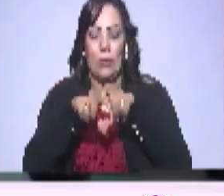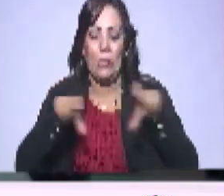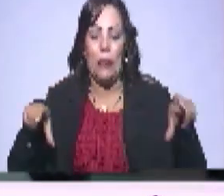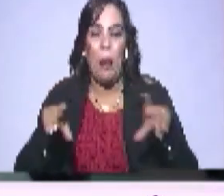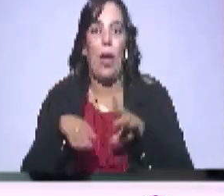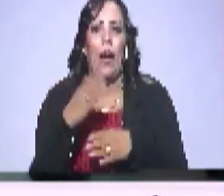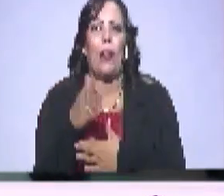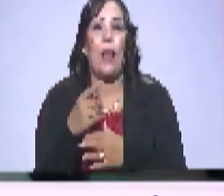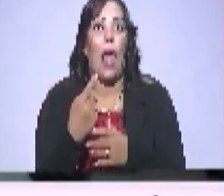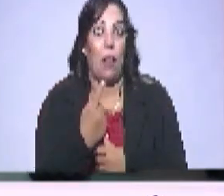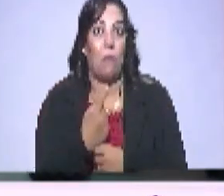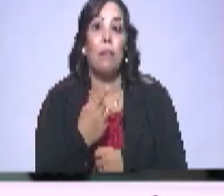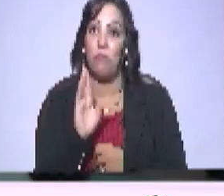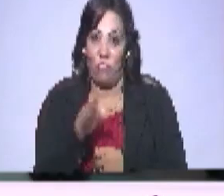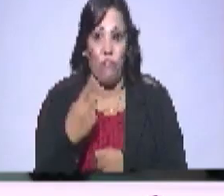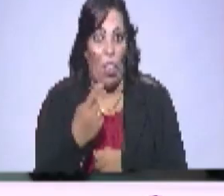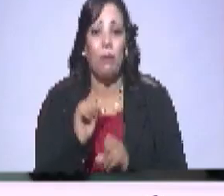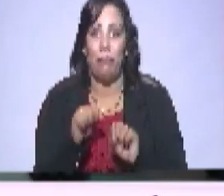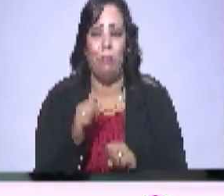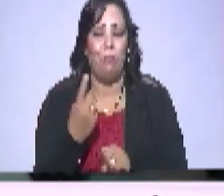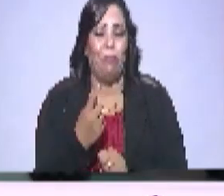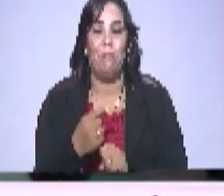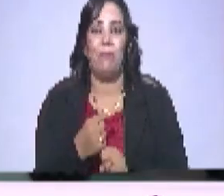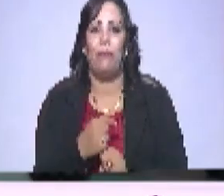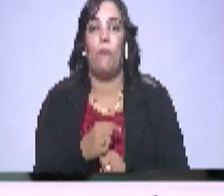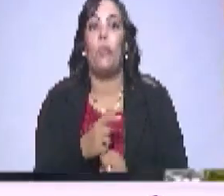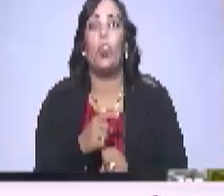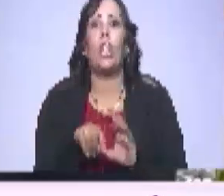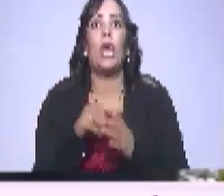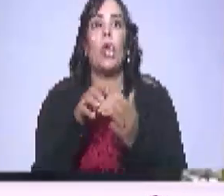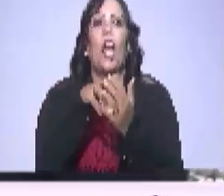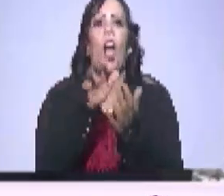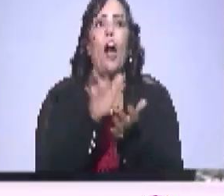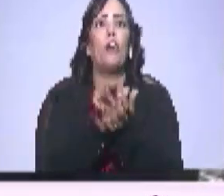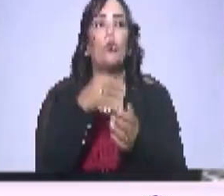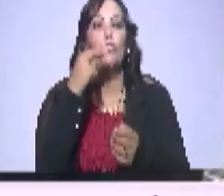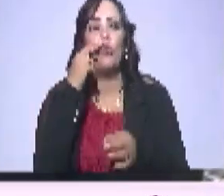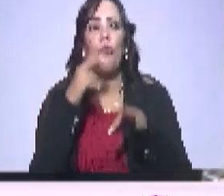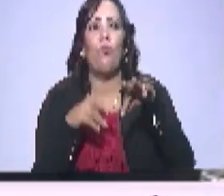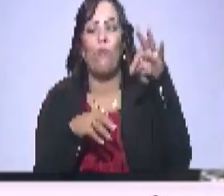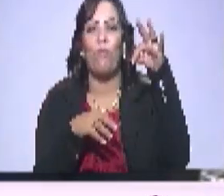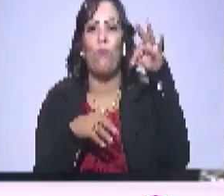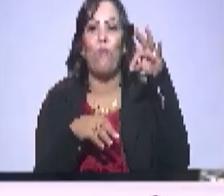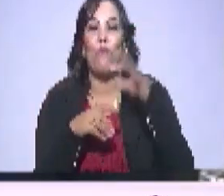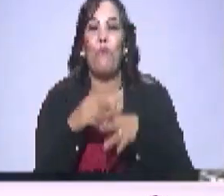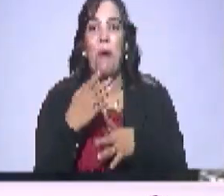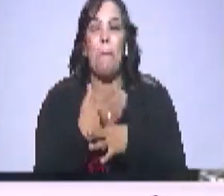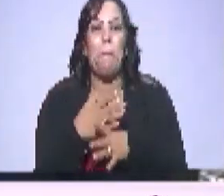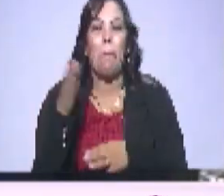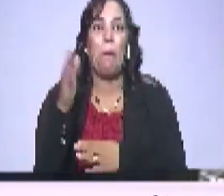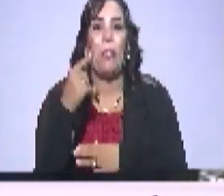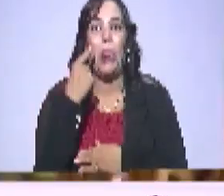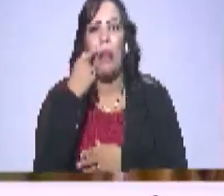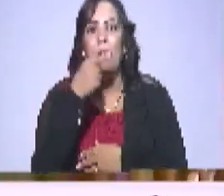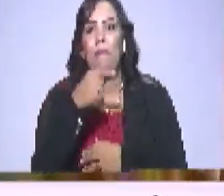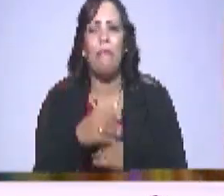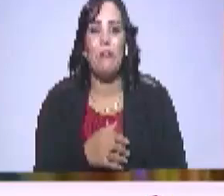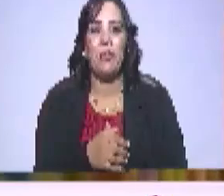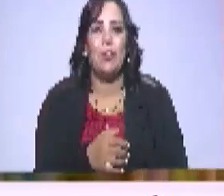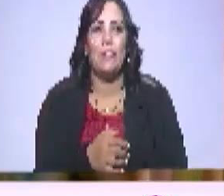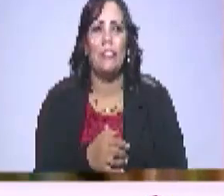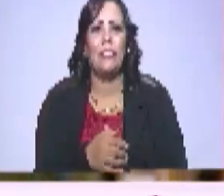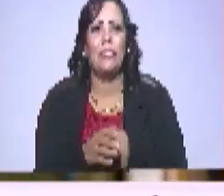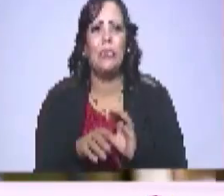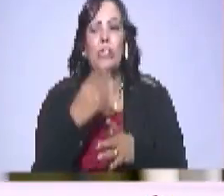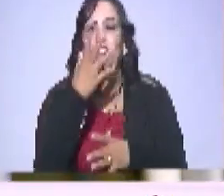منها. اي نوع ينفع؟ ما هي بصي سمكه القرش، بصي انا ماسكها من ودانها ازاي. سمكه القرش دي